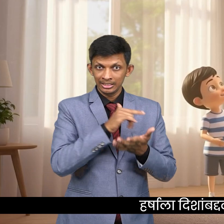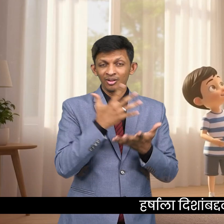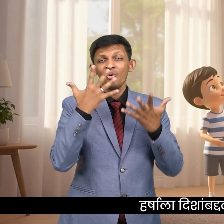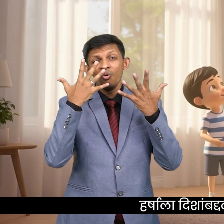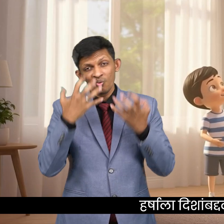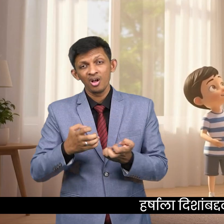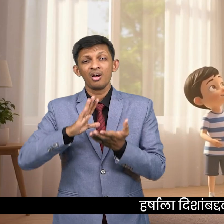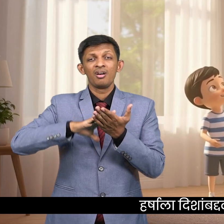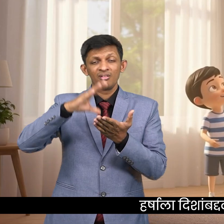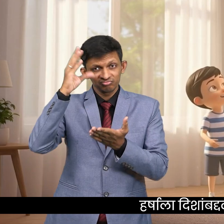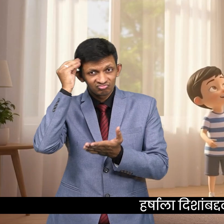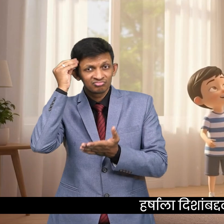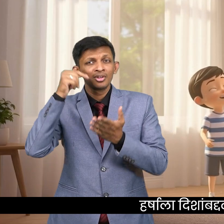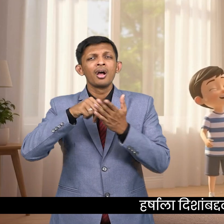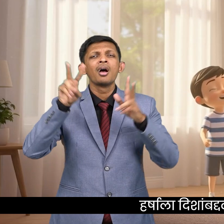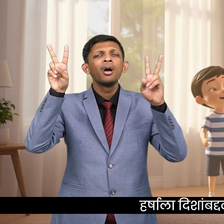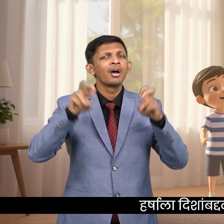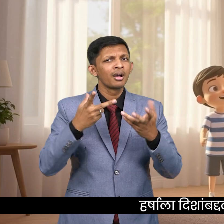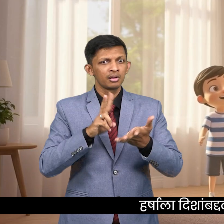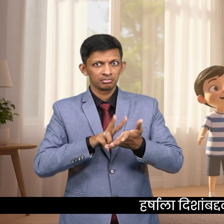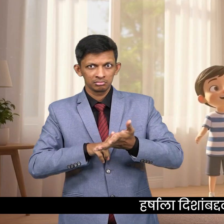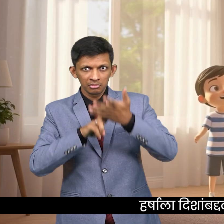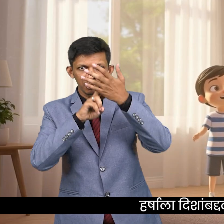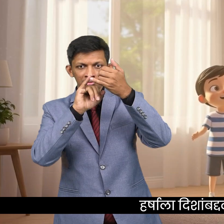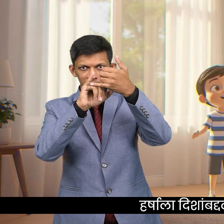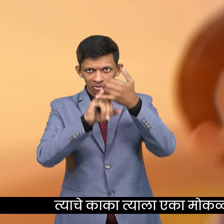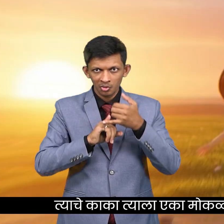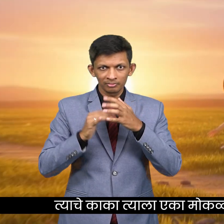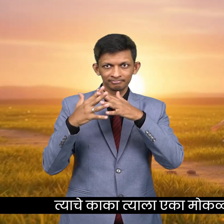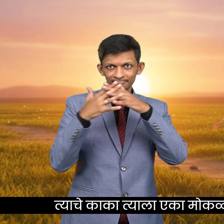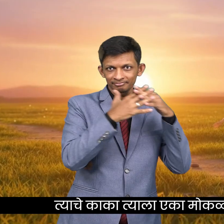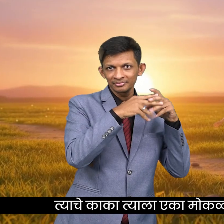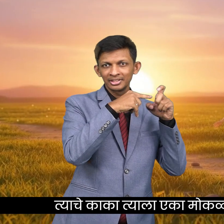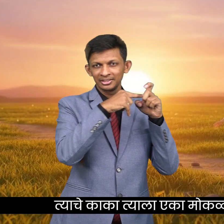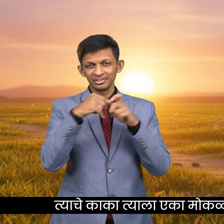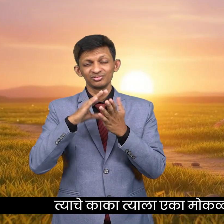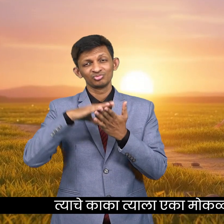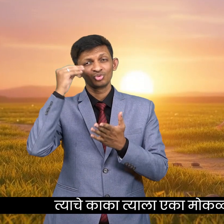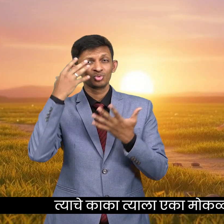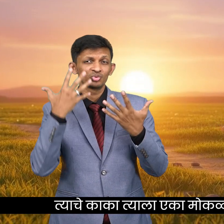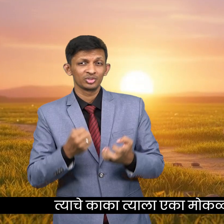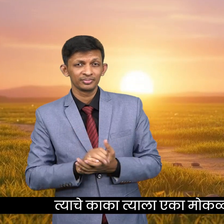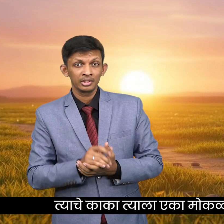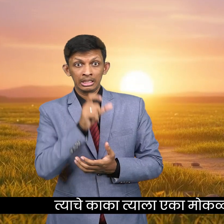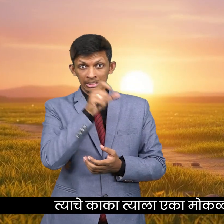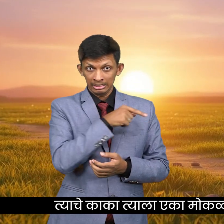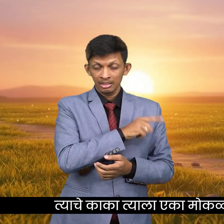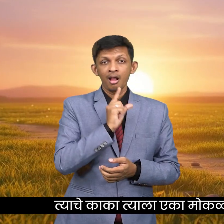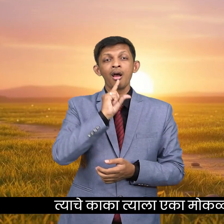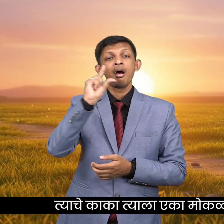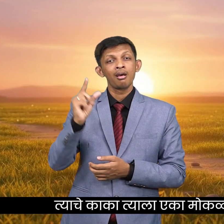हर्षला दिशांबद्दल जाणून घ्यायचे होते. त्याचे काका त्याला एका